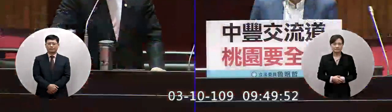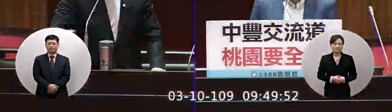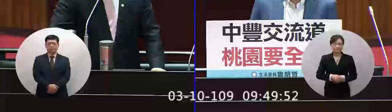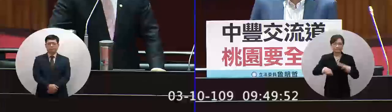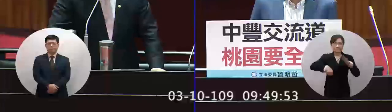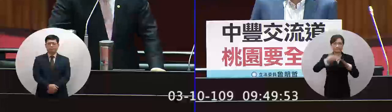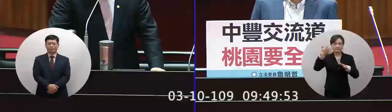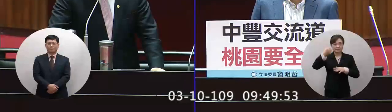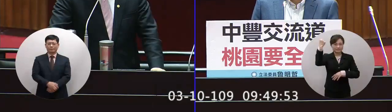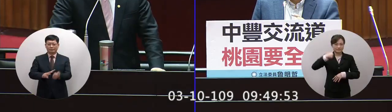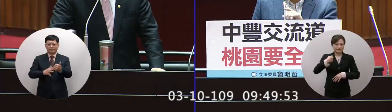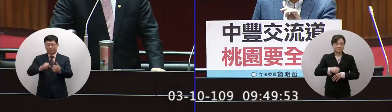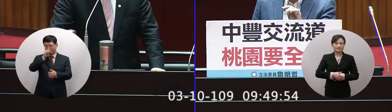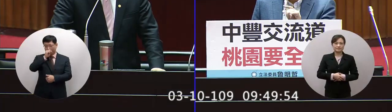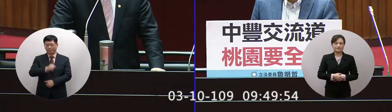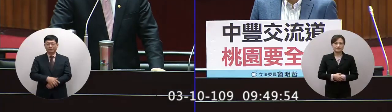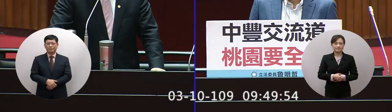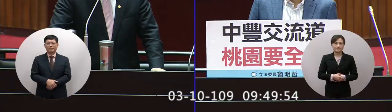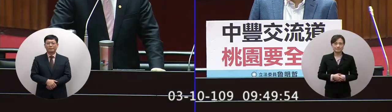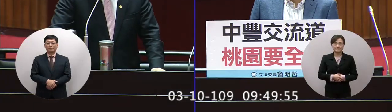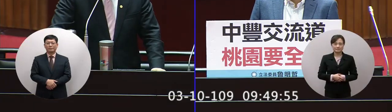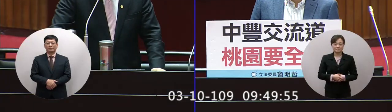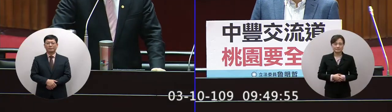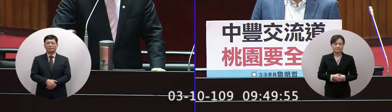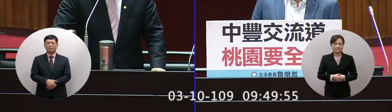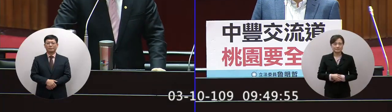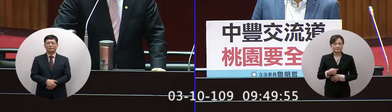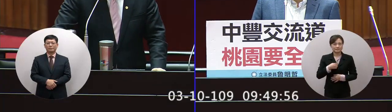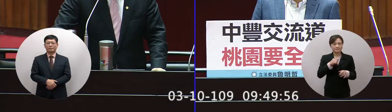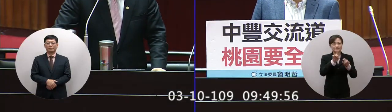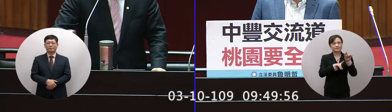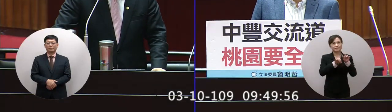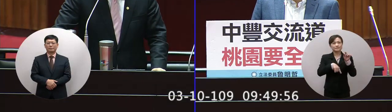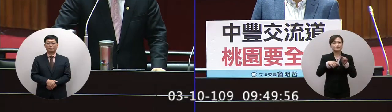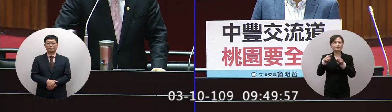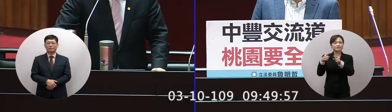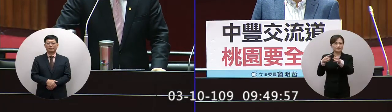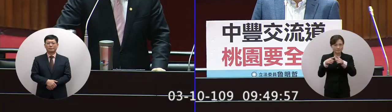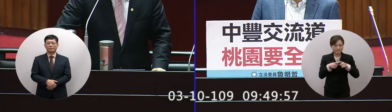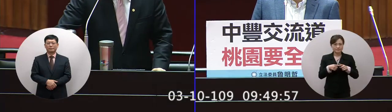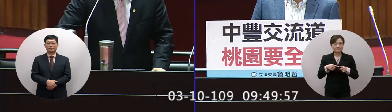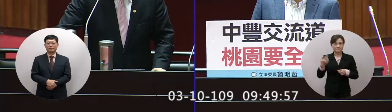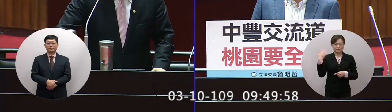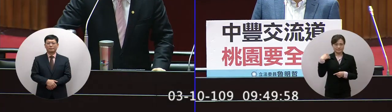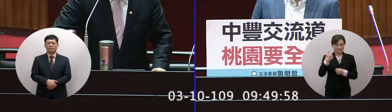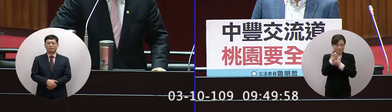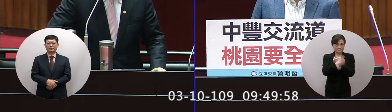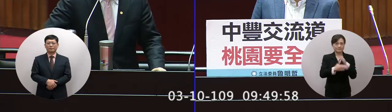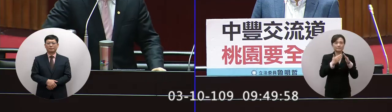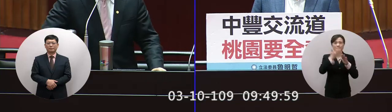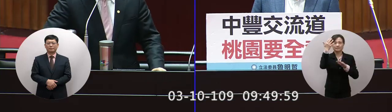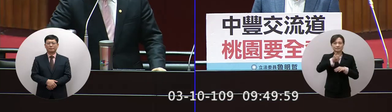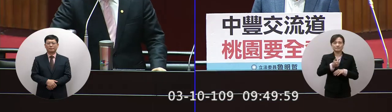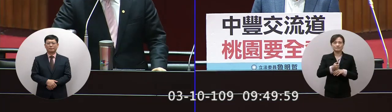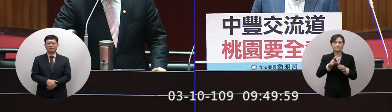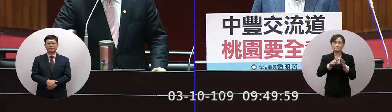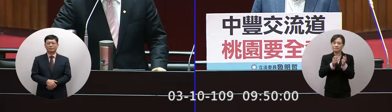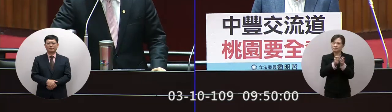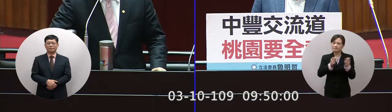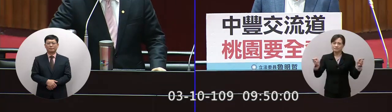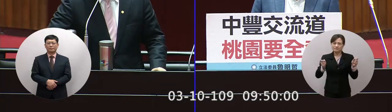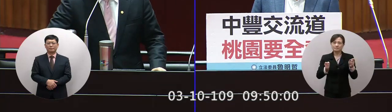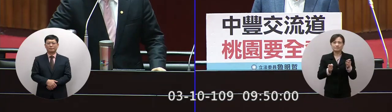好，院长早。 哎，委员你好。 哎，我来自中壢，过去担任过中壢市市长，长期在基